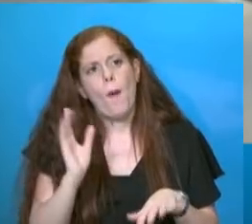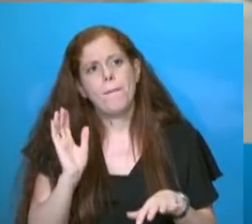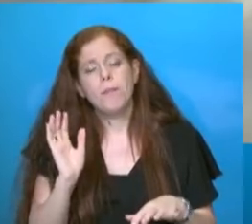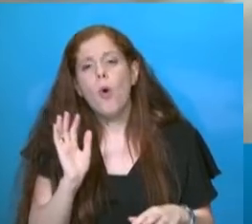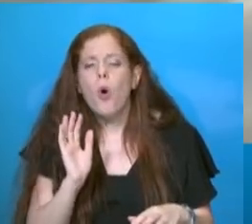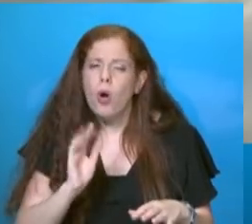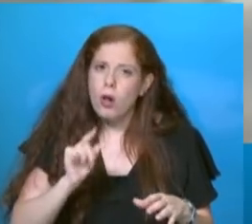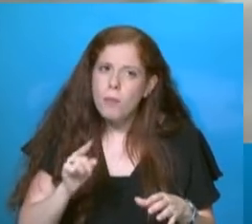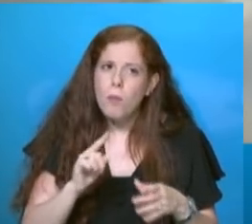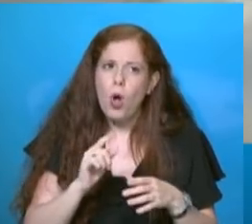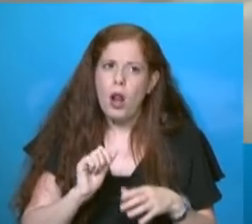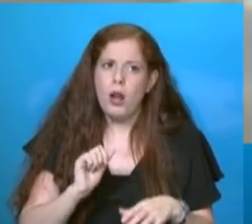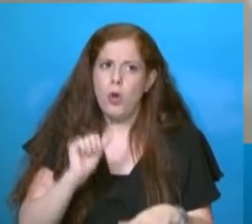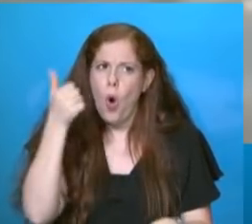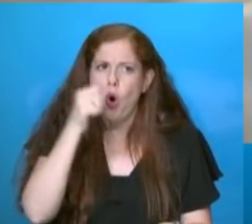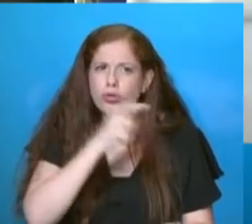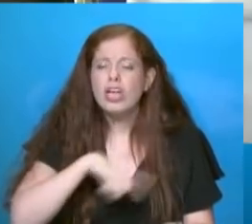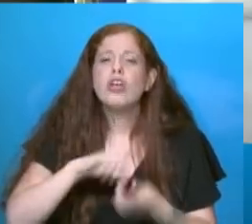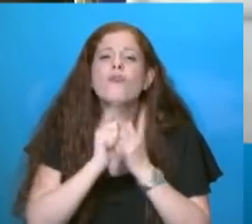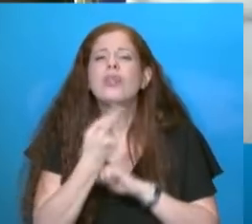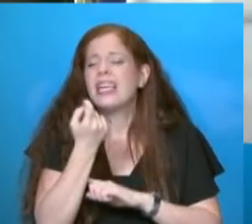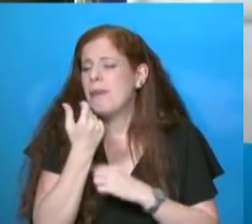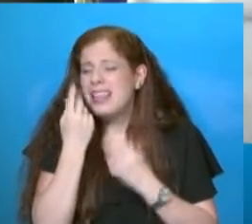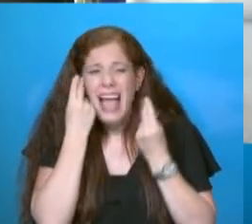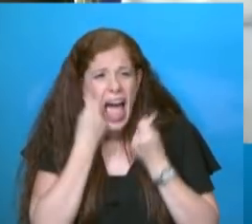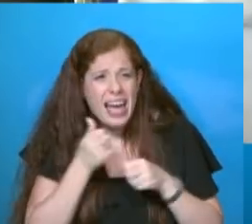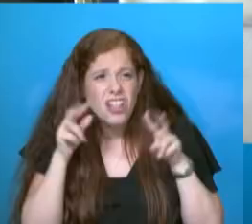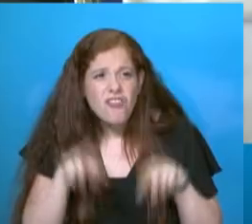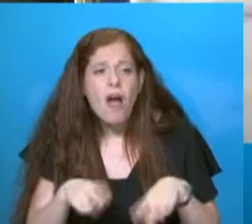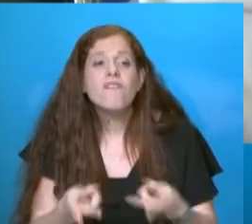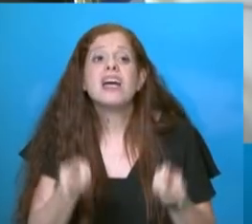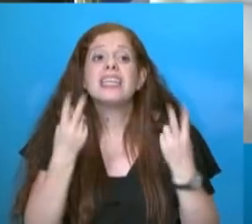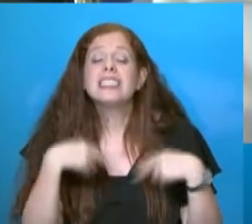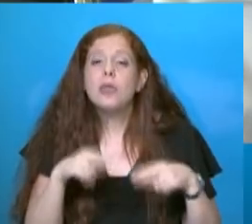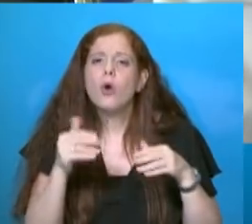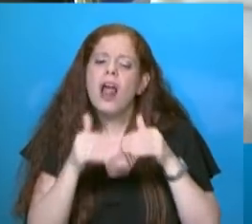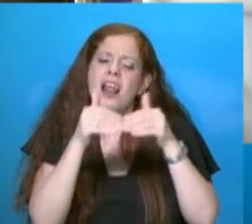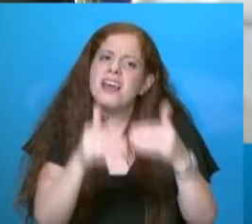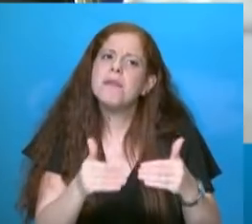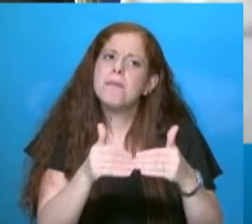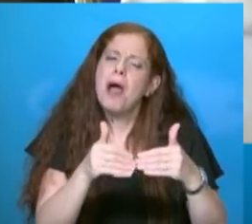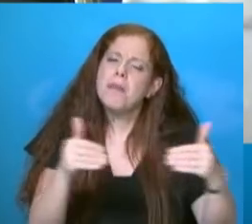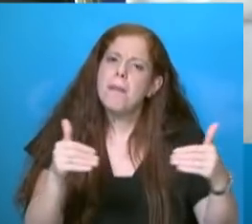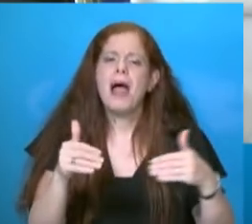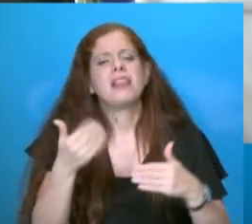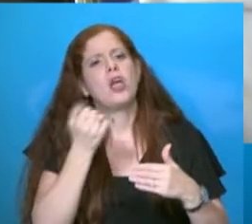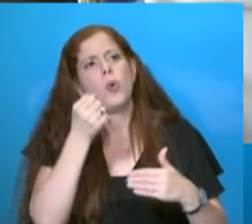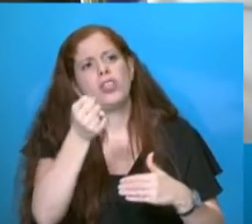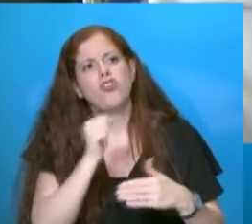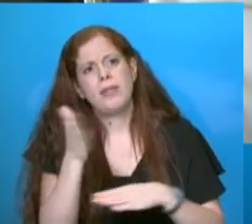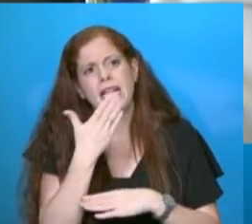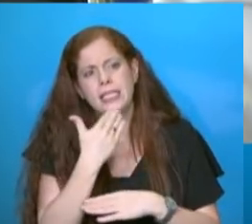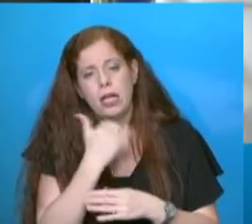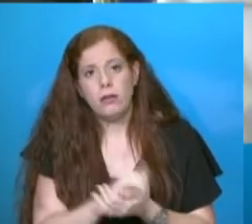שלקח עיר, שהפכו אותה כמעט לחרדית מלאה, והחזיר אותה לקדמת הבמה התיירותית של מדינת ישראל. זאת אומרת שטבריה